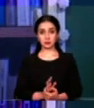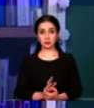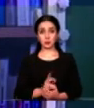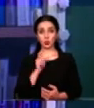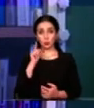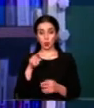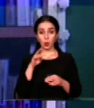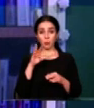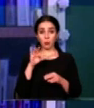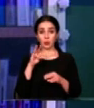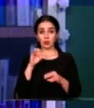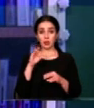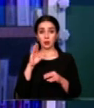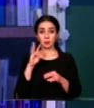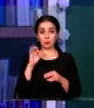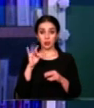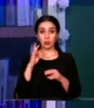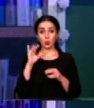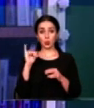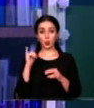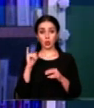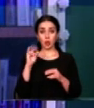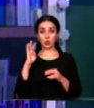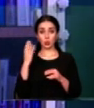Bu monomerimizda uglerod 4 ta